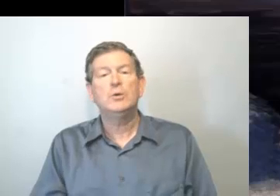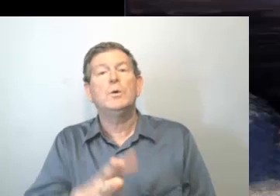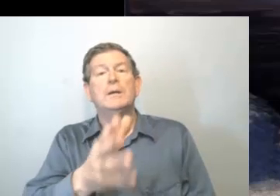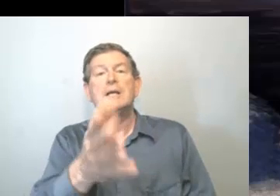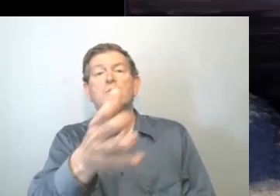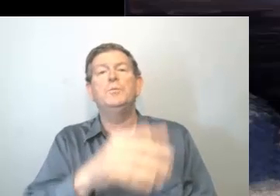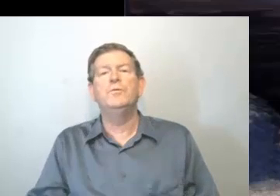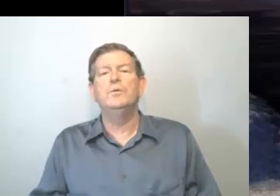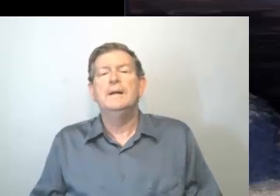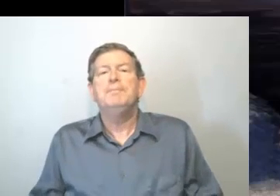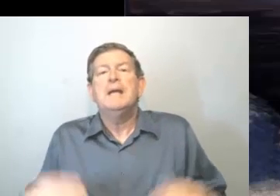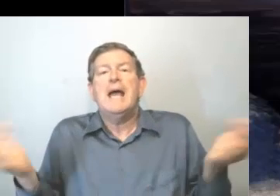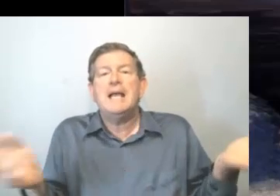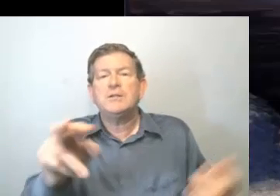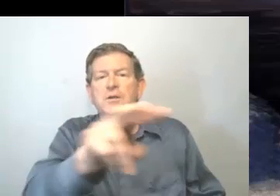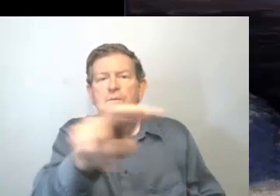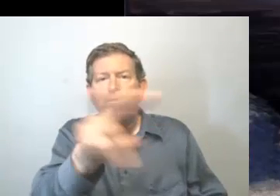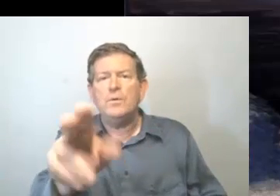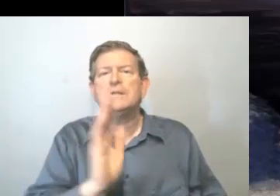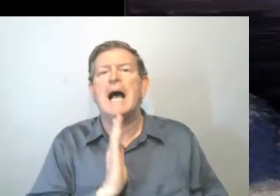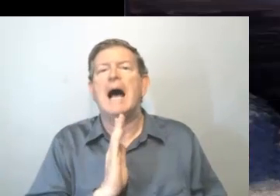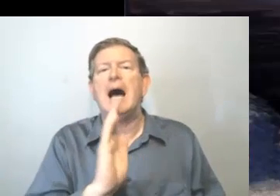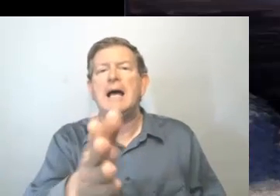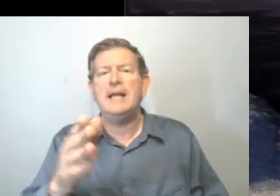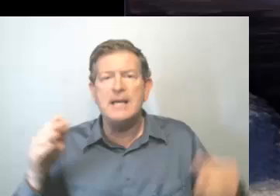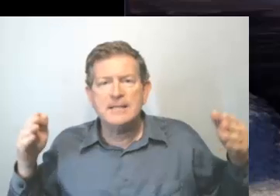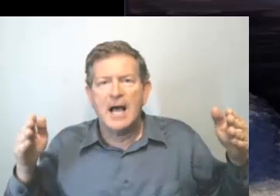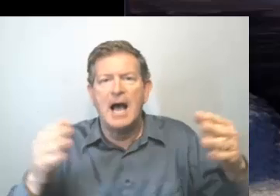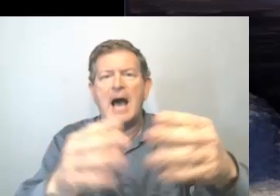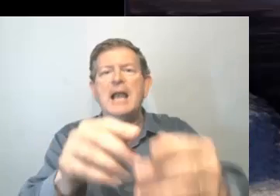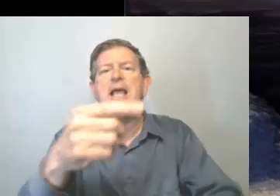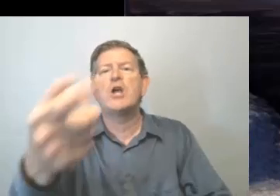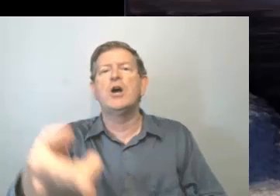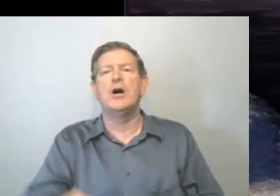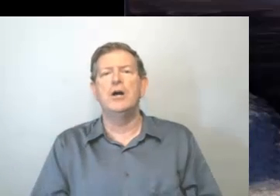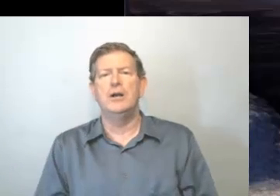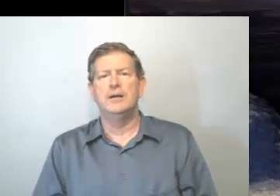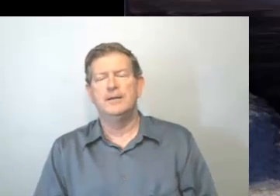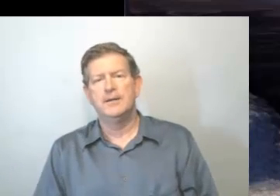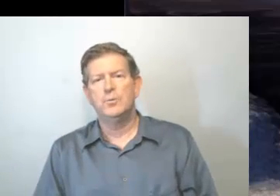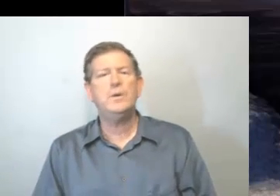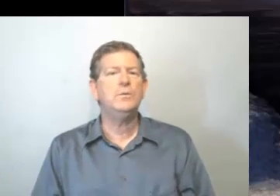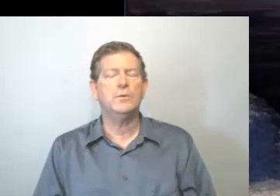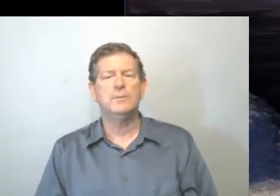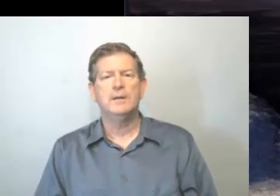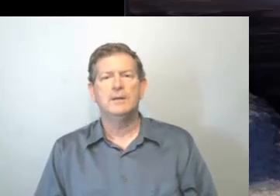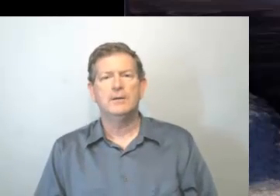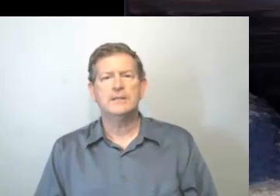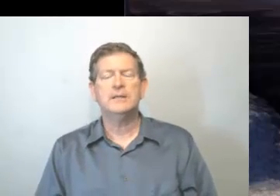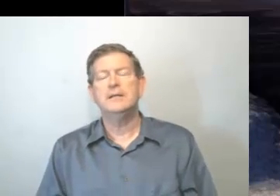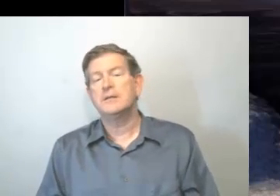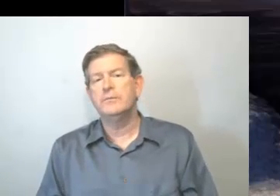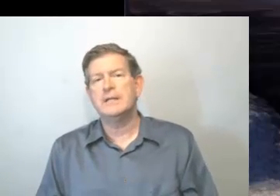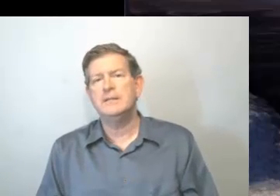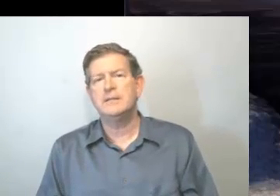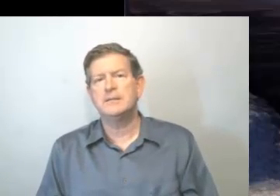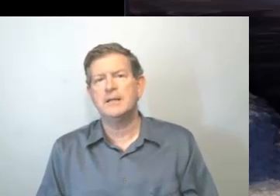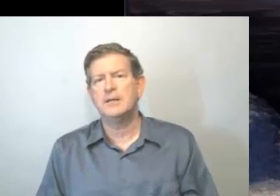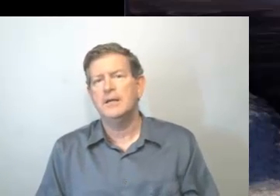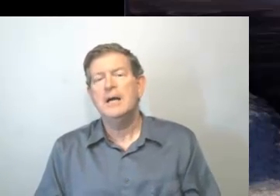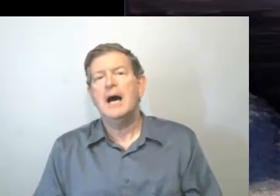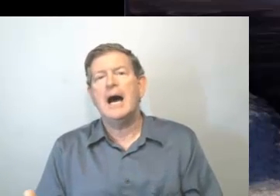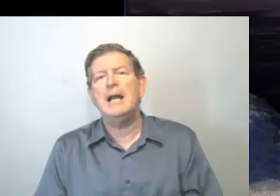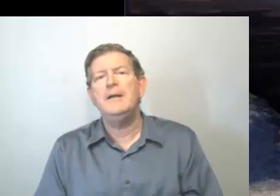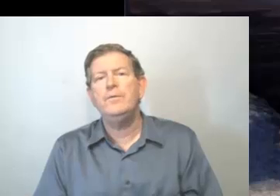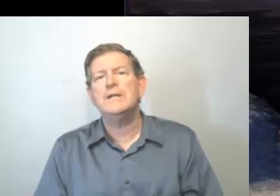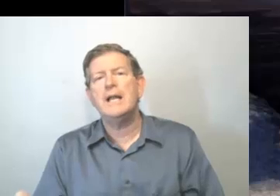encore? Donc, question pour vous. Est-ce que vous allez à l'école? Oui ou non? C'est-à-dire, est-ce que vous assistez à